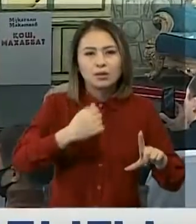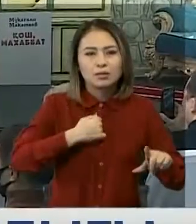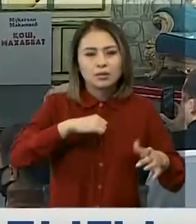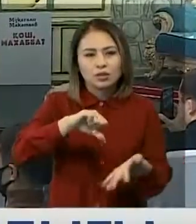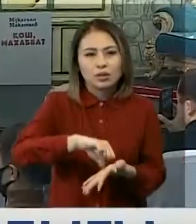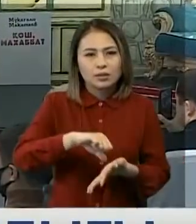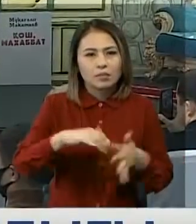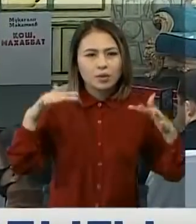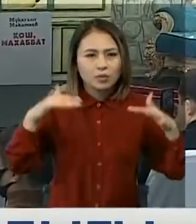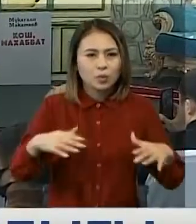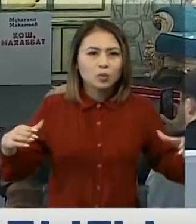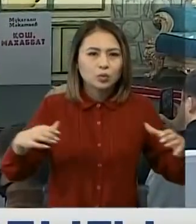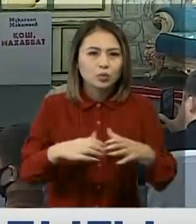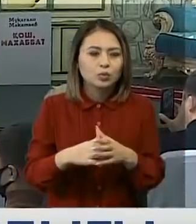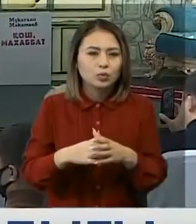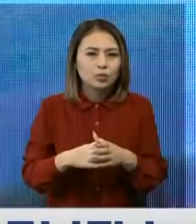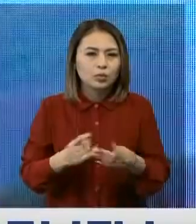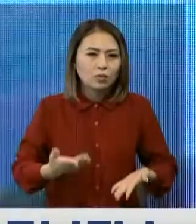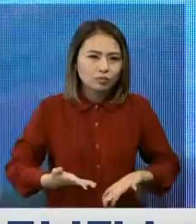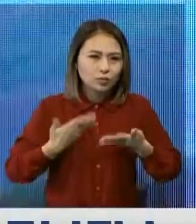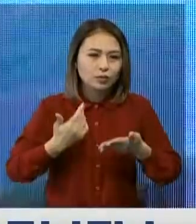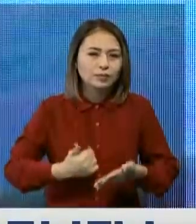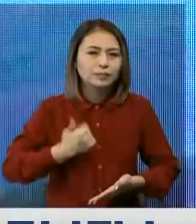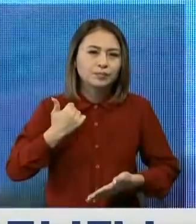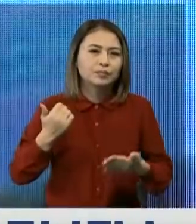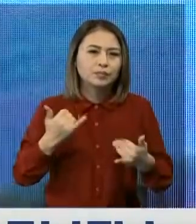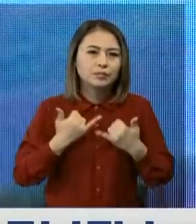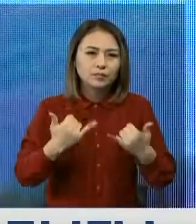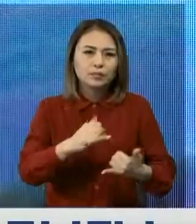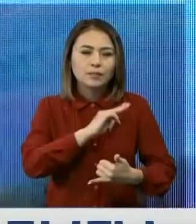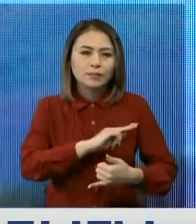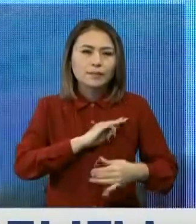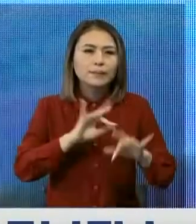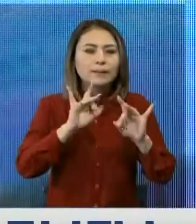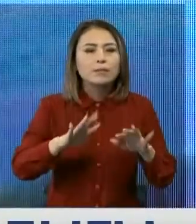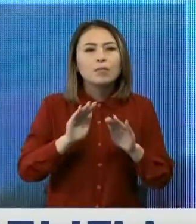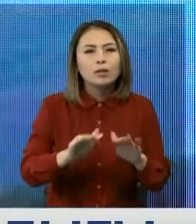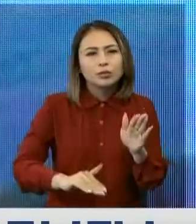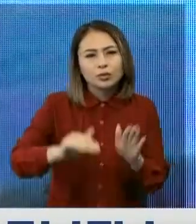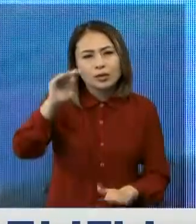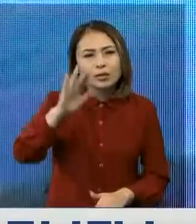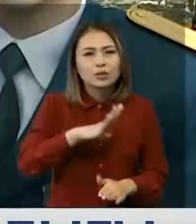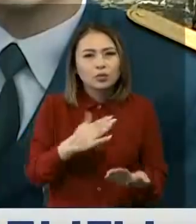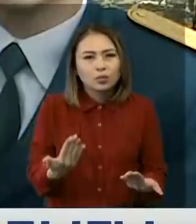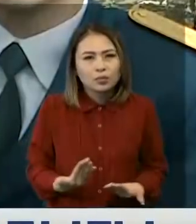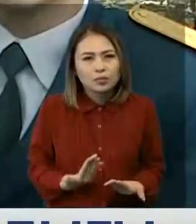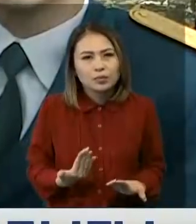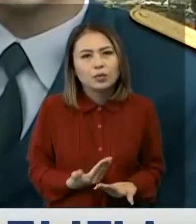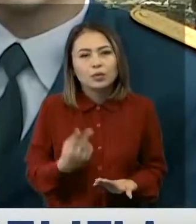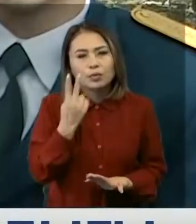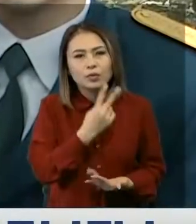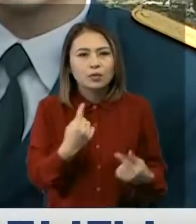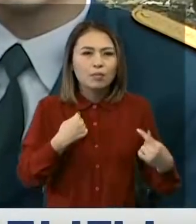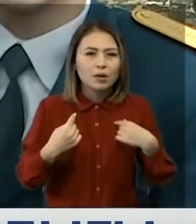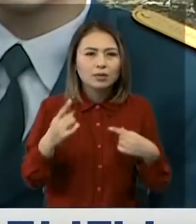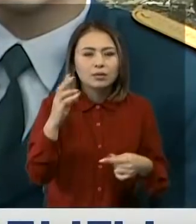сарбаздары қатысты, жиналғандар патриоттық рухты көтеру, отанға адал қызмет ету тақырыбын қаузады. Бала күнінен тағдыр теперішін